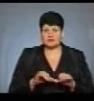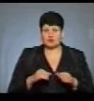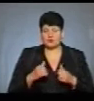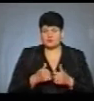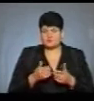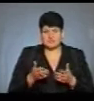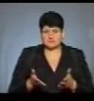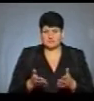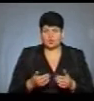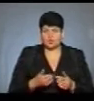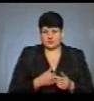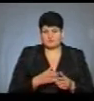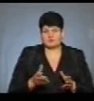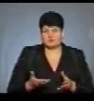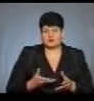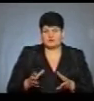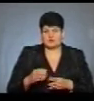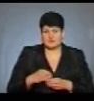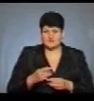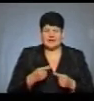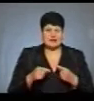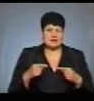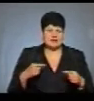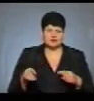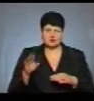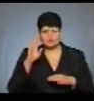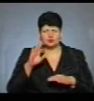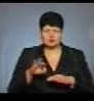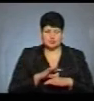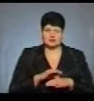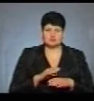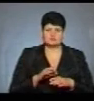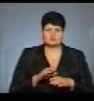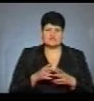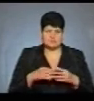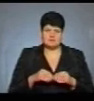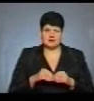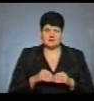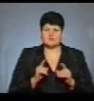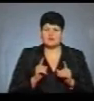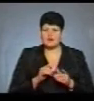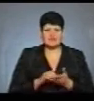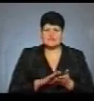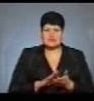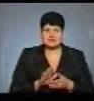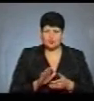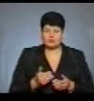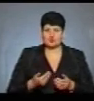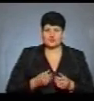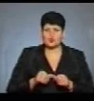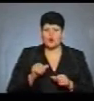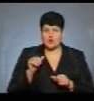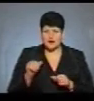вони проживають разом. Для всіх інших, коли дружина і чоловік, сім'я, навіть і не зареєстровані, а проживають в